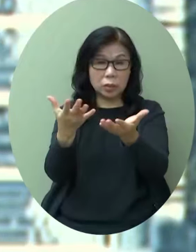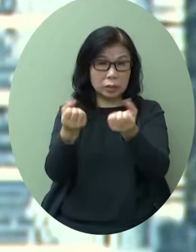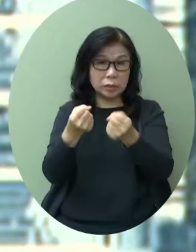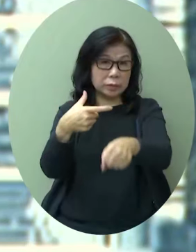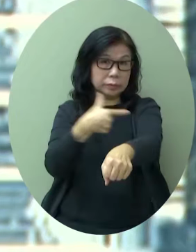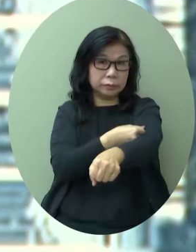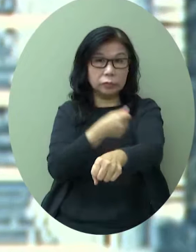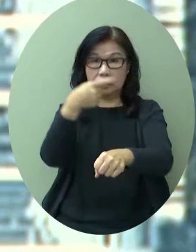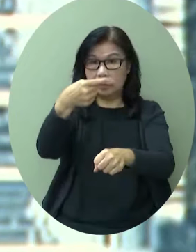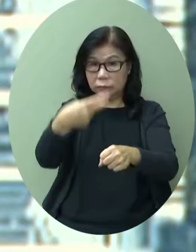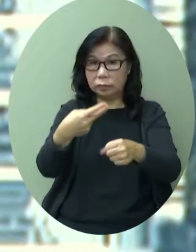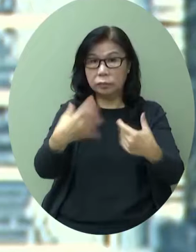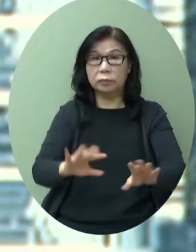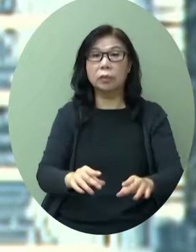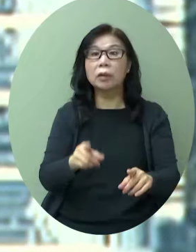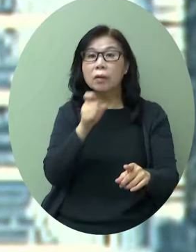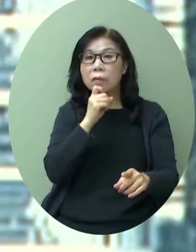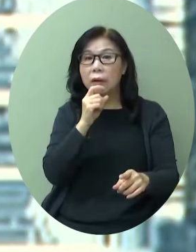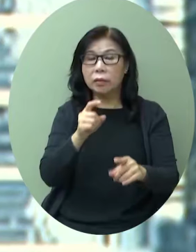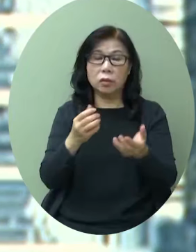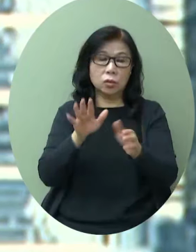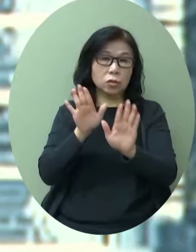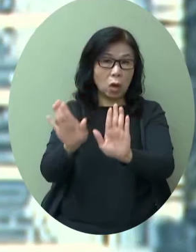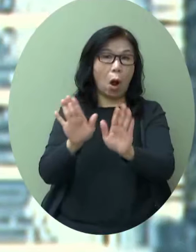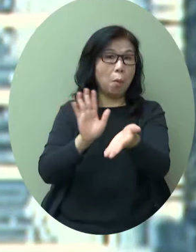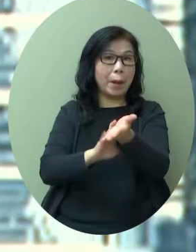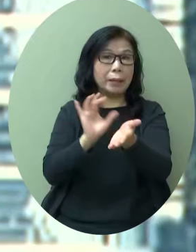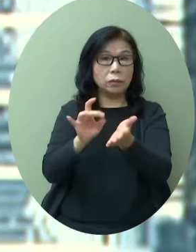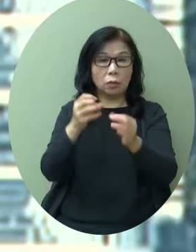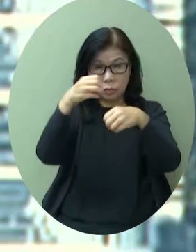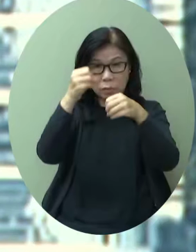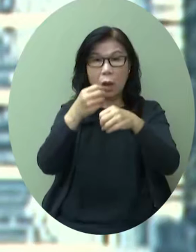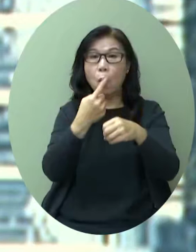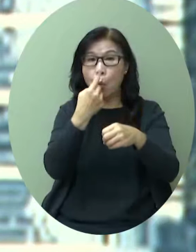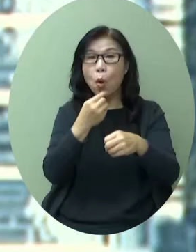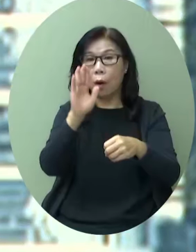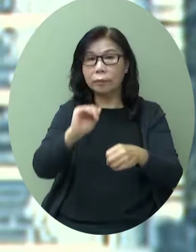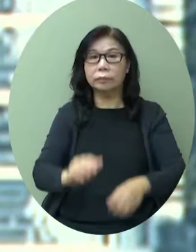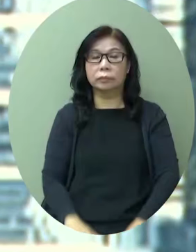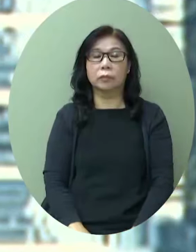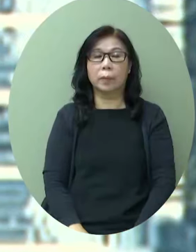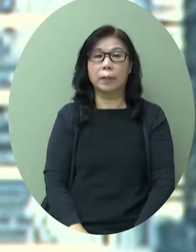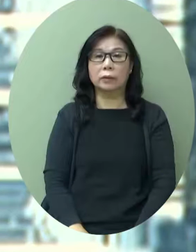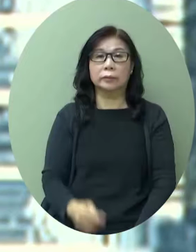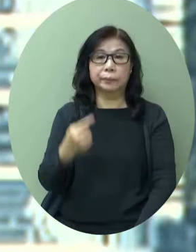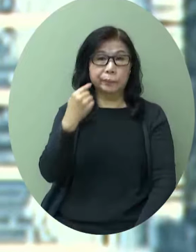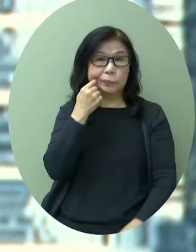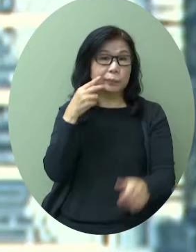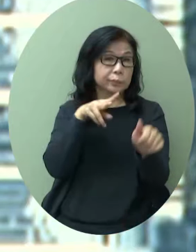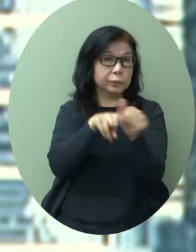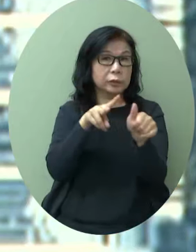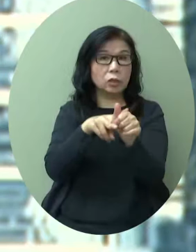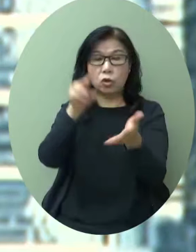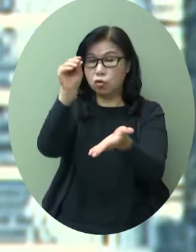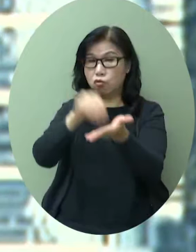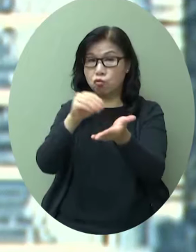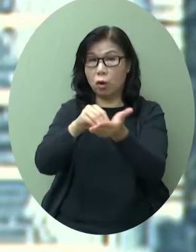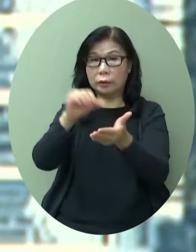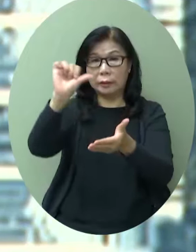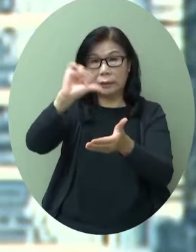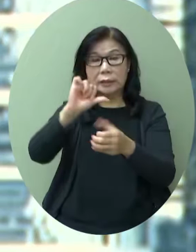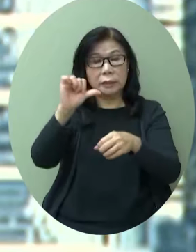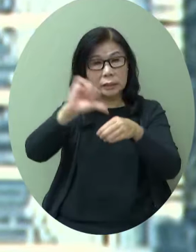咗新冠疫苗之後呢，亦都係出現咗抗體嚇。咁所以可以將佢哋嗰個強制嘅指定酒店嘅